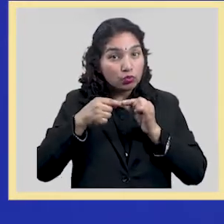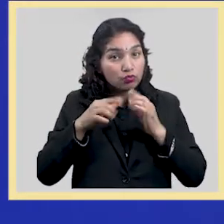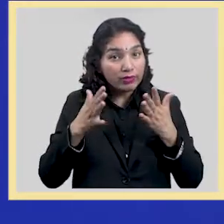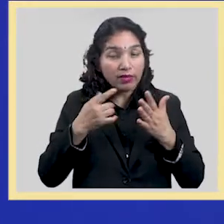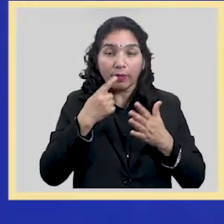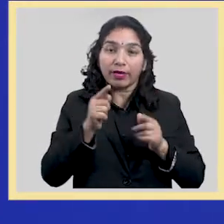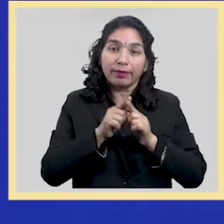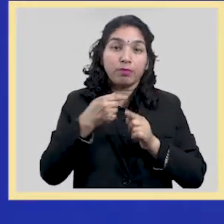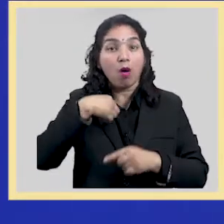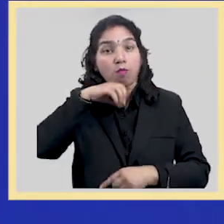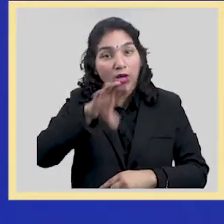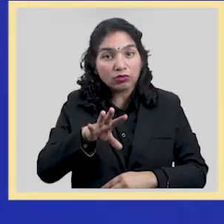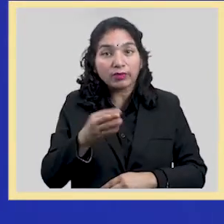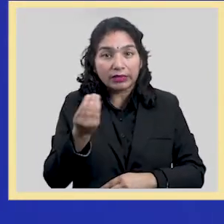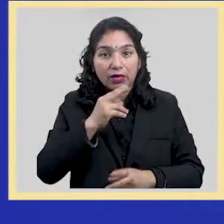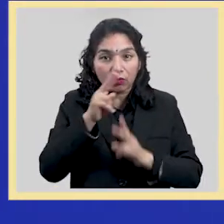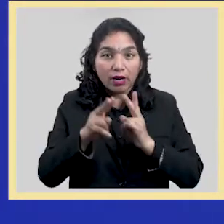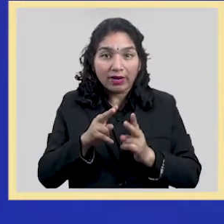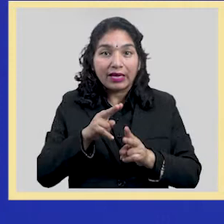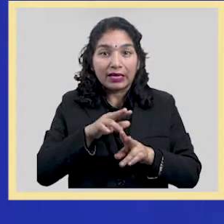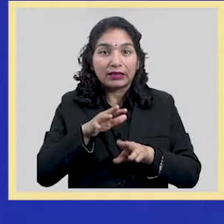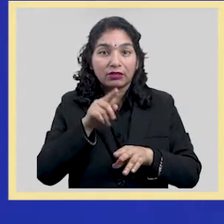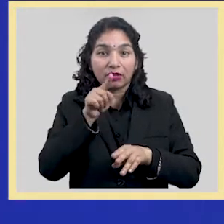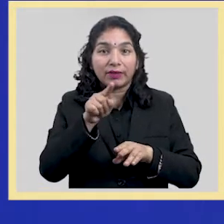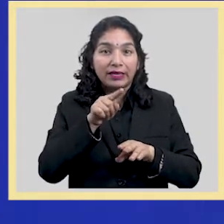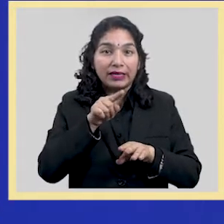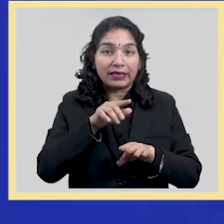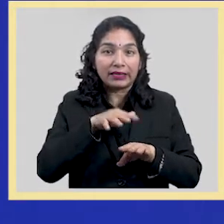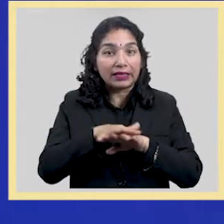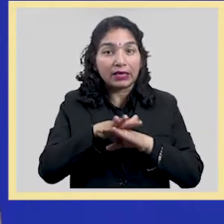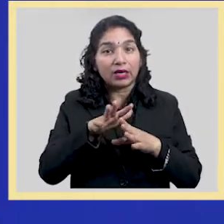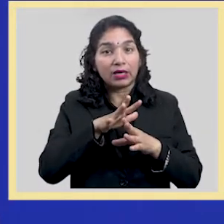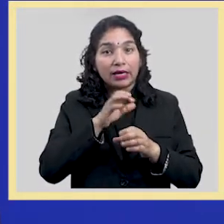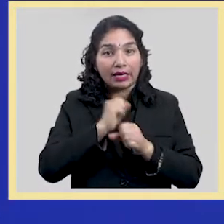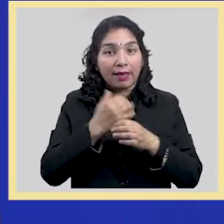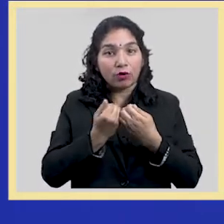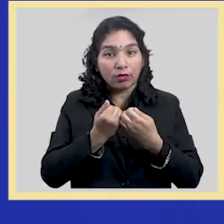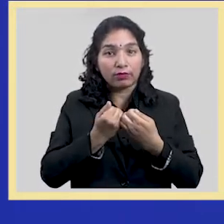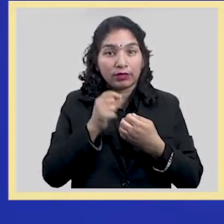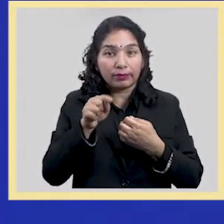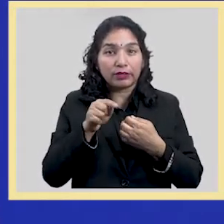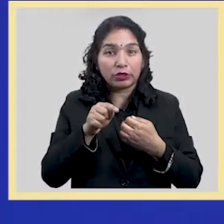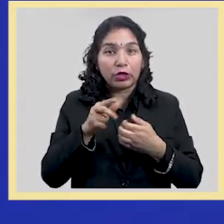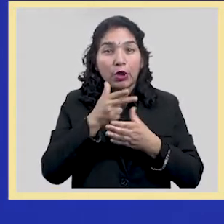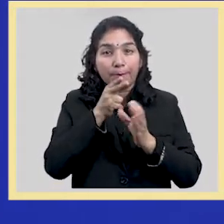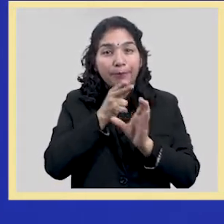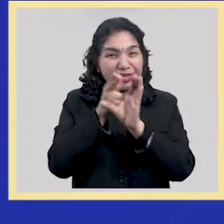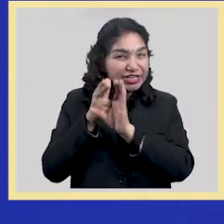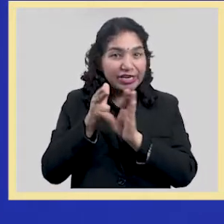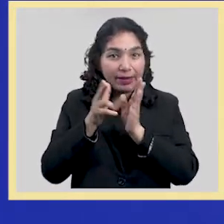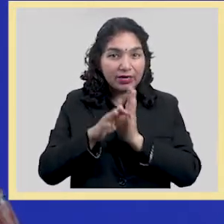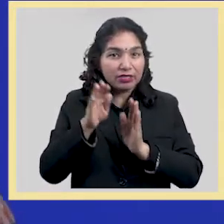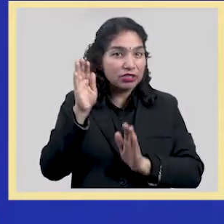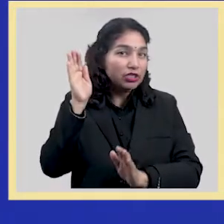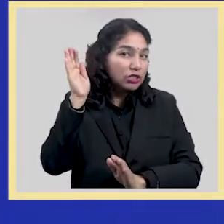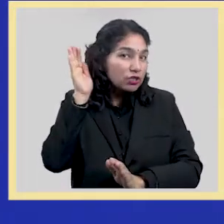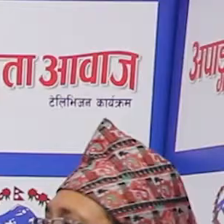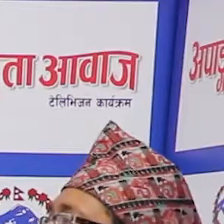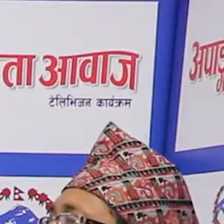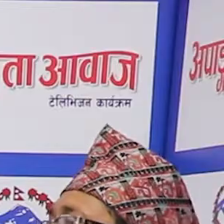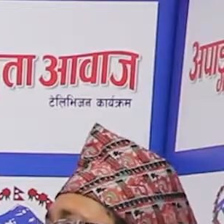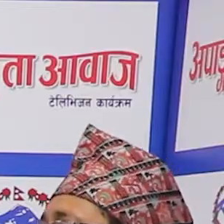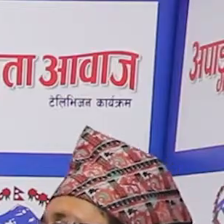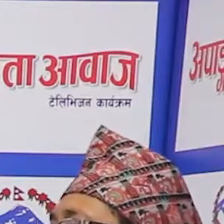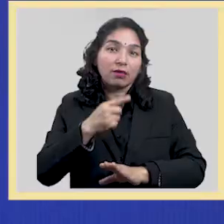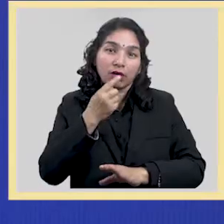यहाँको त्यस्तो केही कुराहरू छन् भने अलिकति तपाईँले यत्रो काम गर्नुभयो होइन, तपाईँको त्यो केही कुराहरू आज यो मिडिया मार्फत चाहिँ मलाई यो कुरा चाहिँ सुनाउनै मन लागेको छ